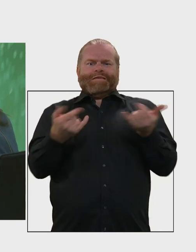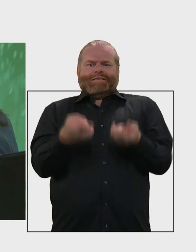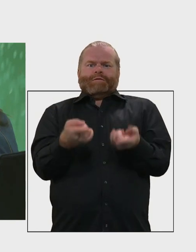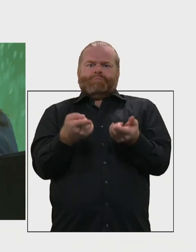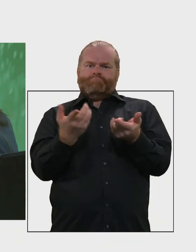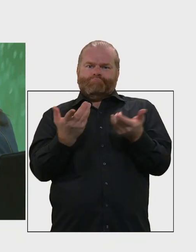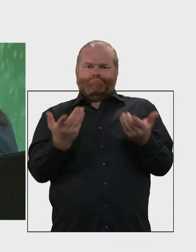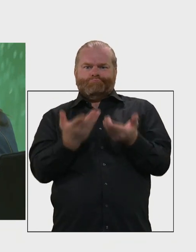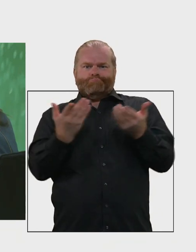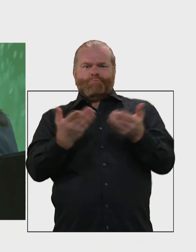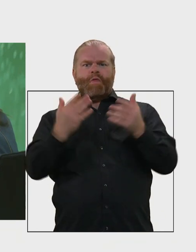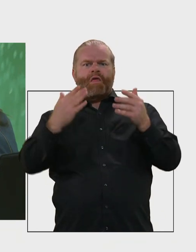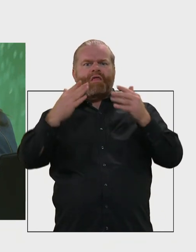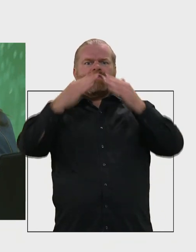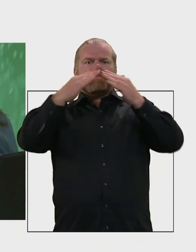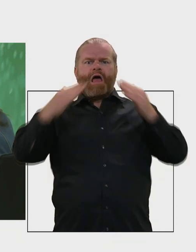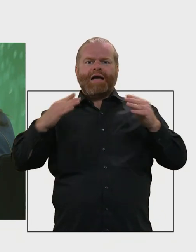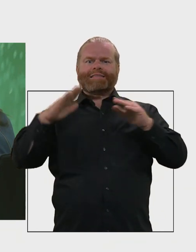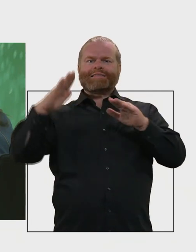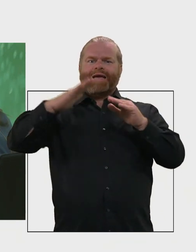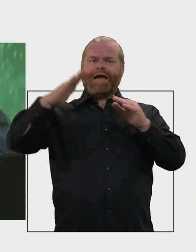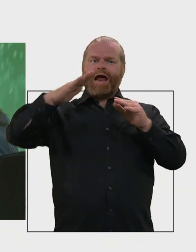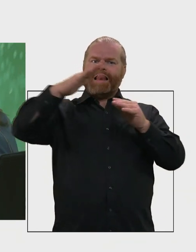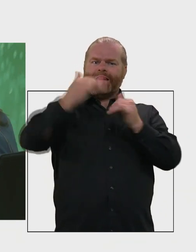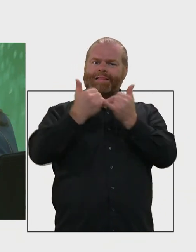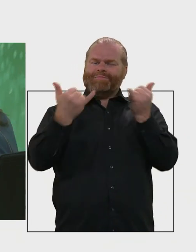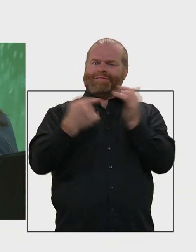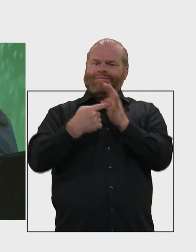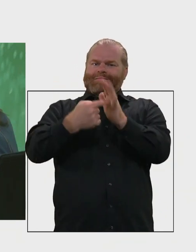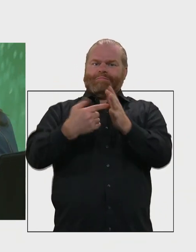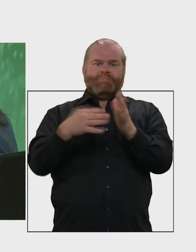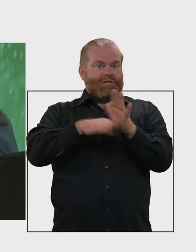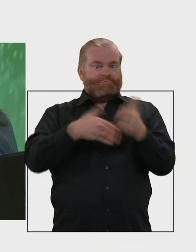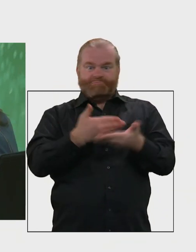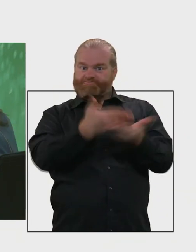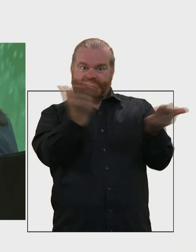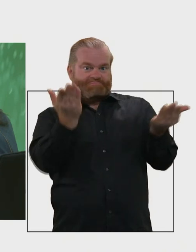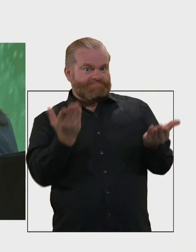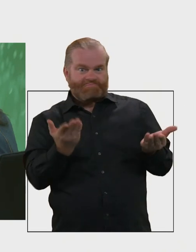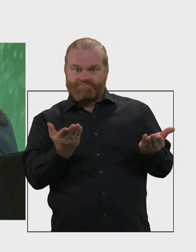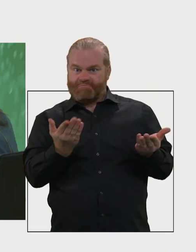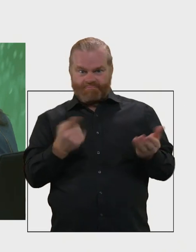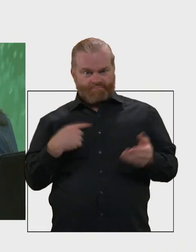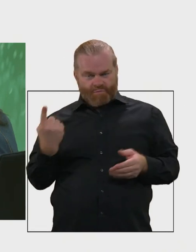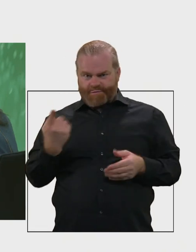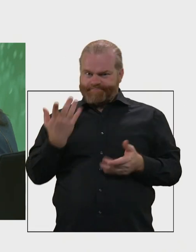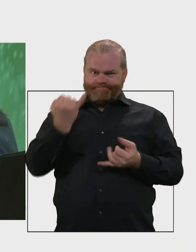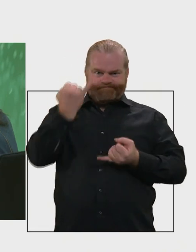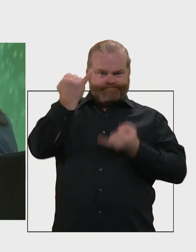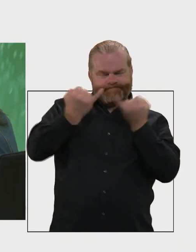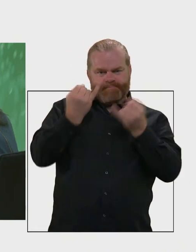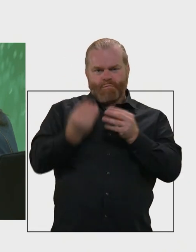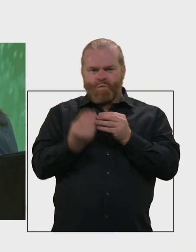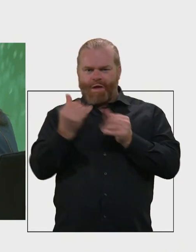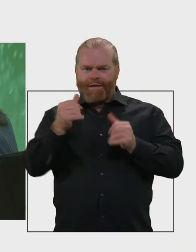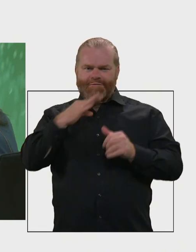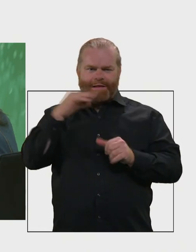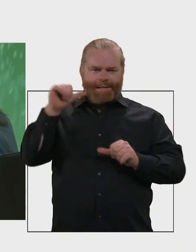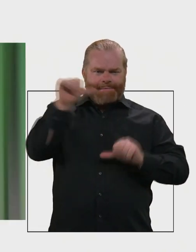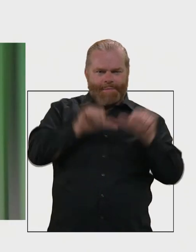zusammengearbeitet, Erfahrungen ausgetauscht und viel experimentiert, gerade unsere blinden, erfahrenen